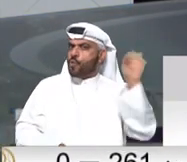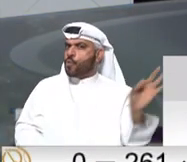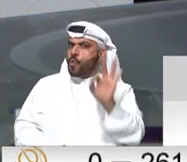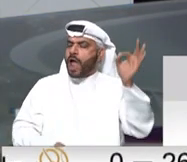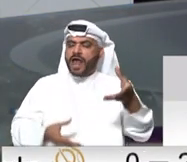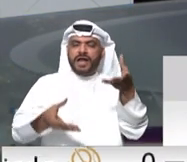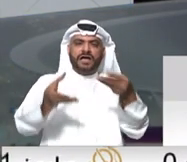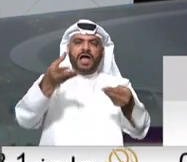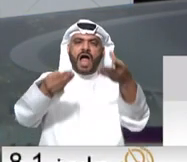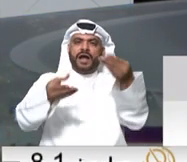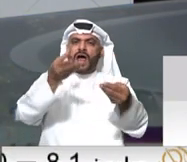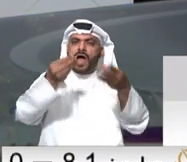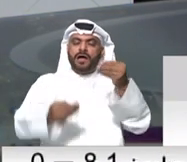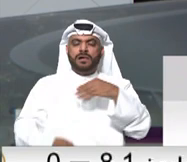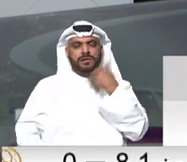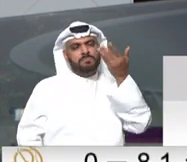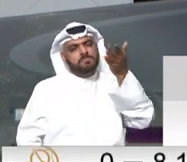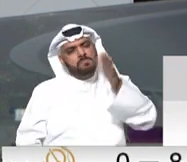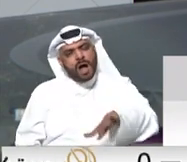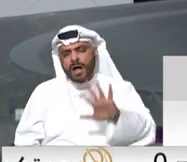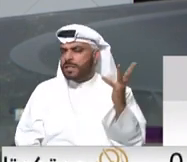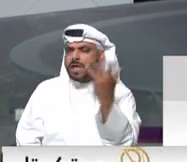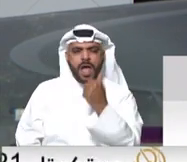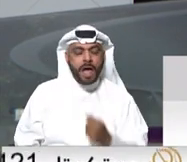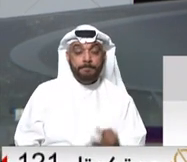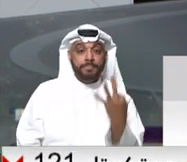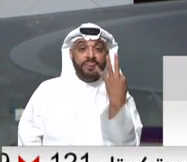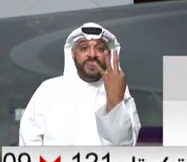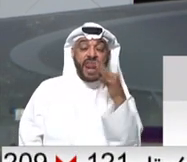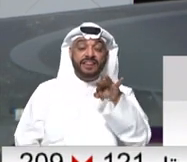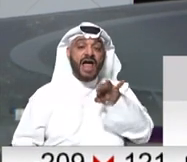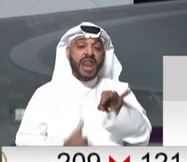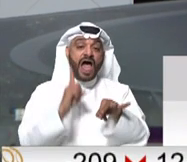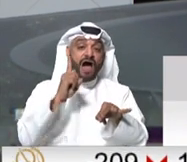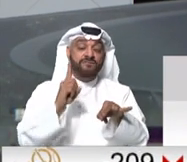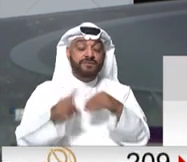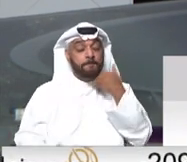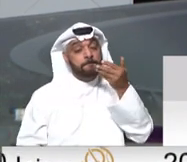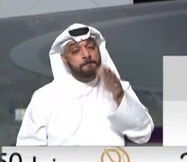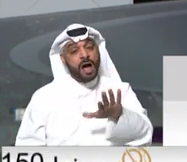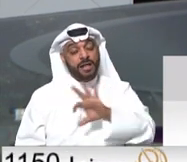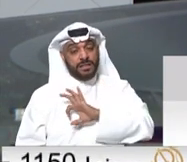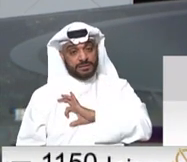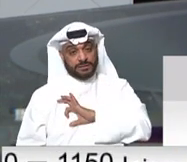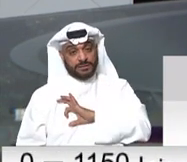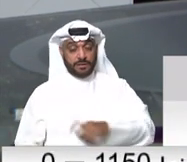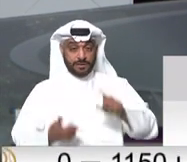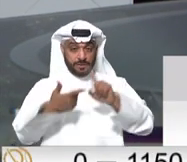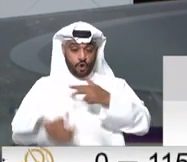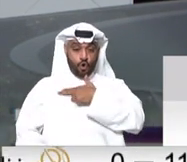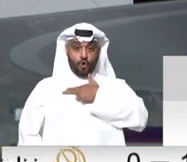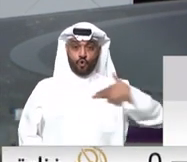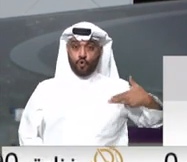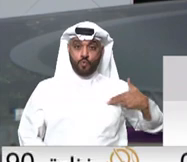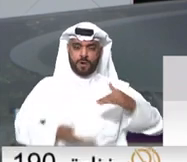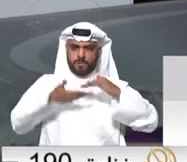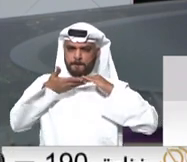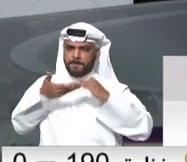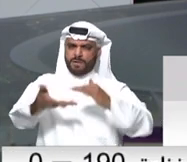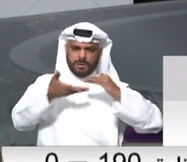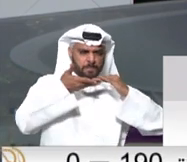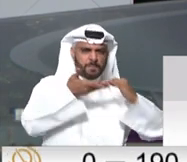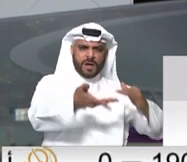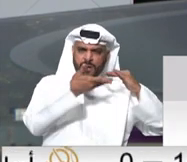أودى بحياة أكثر من 3000 قتيل. يأتي ذلك فيما كثفت السلطات جهودها الإغاثية لمواجهة